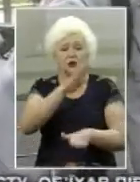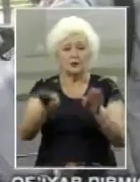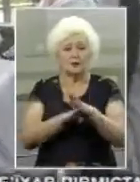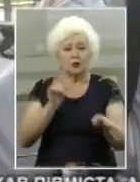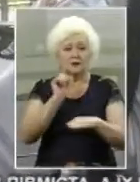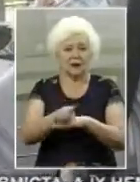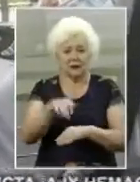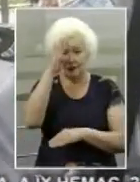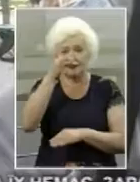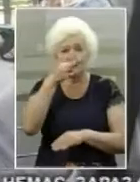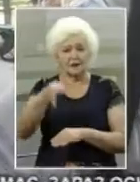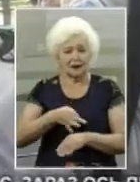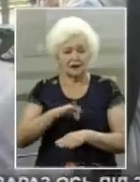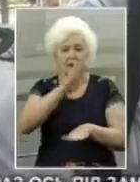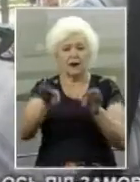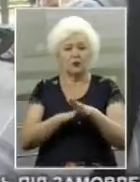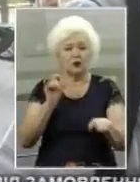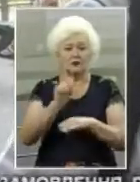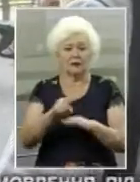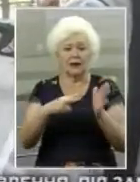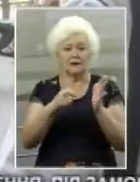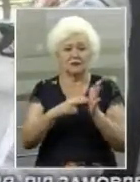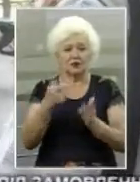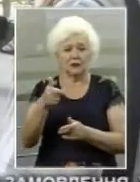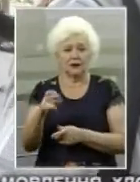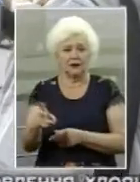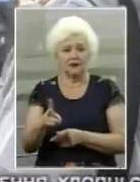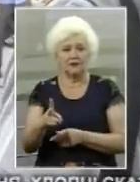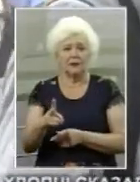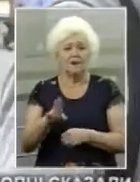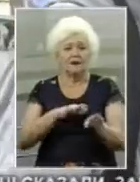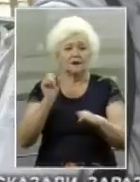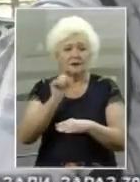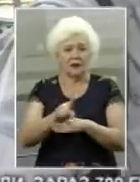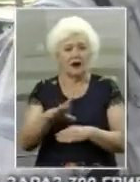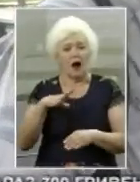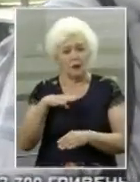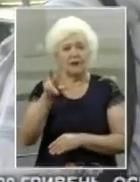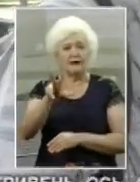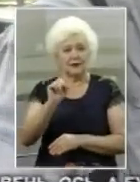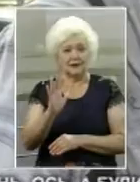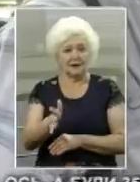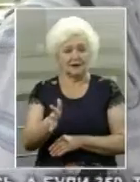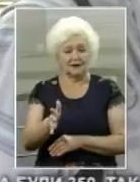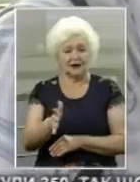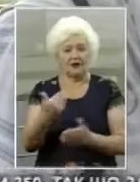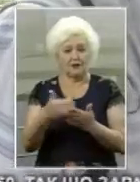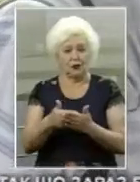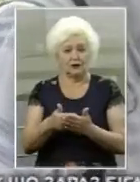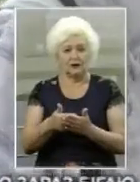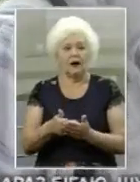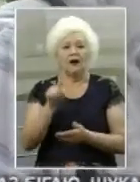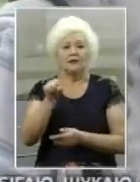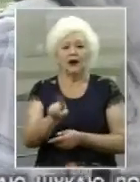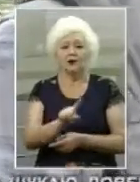мені сказали ребята, зараз під заказ 700 гривень, під заказ в це. А були 350. Вот. Так